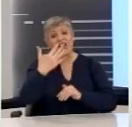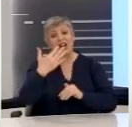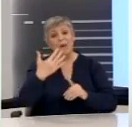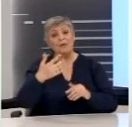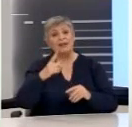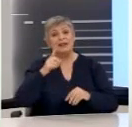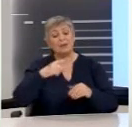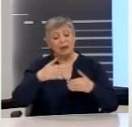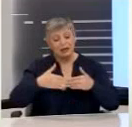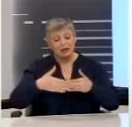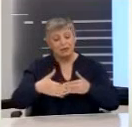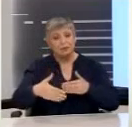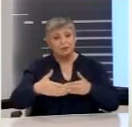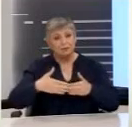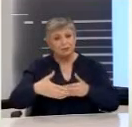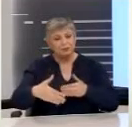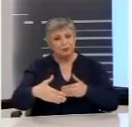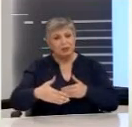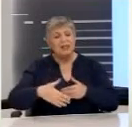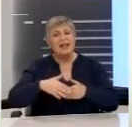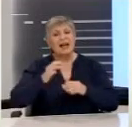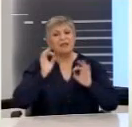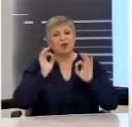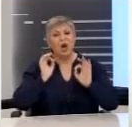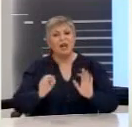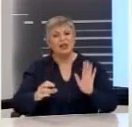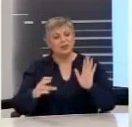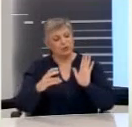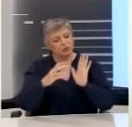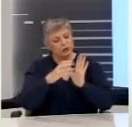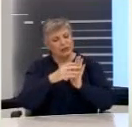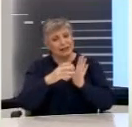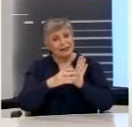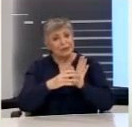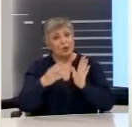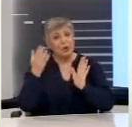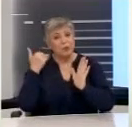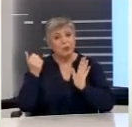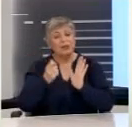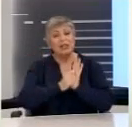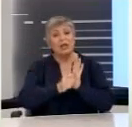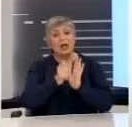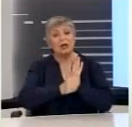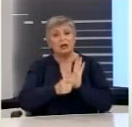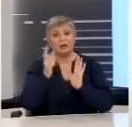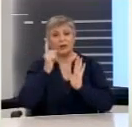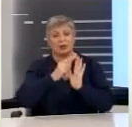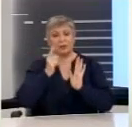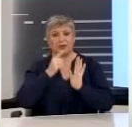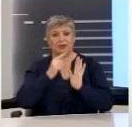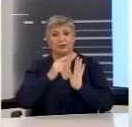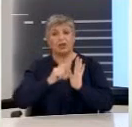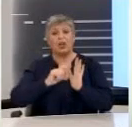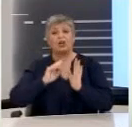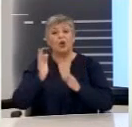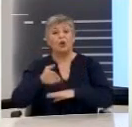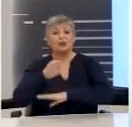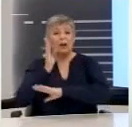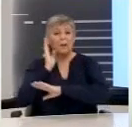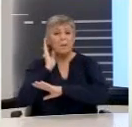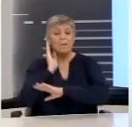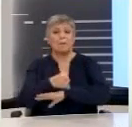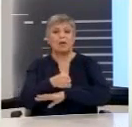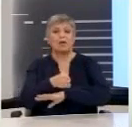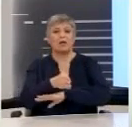περίπτωση στο Βήμα, στην ίδια θέση κλπ. Το ίδιο στα νέα, το ίδιο στους ανθρώπους που έχουν ήδη καταδικαστεί.